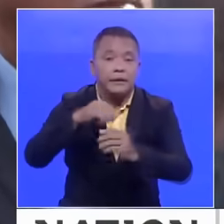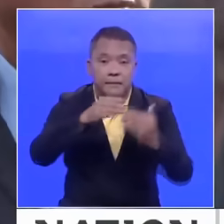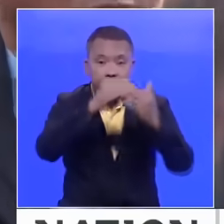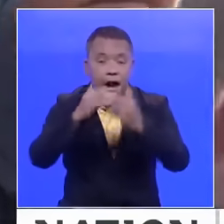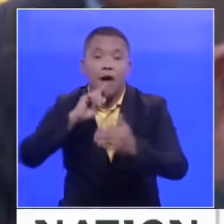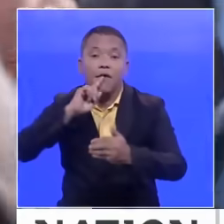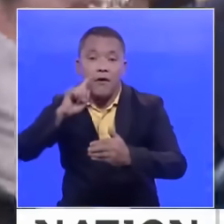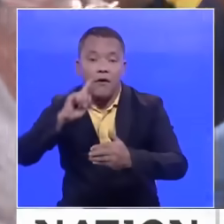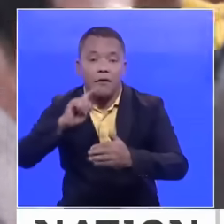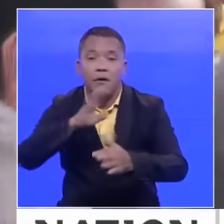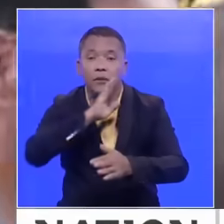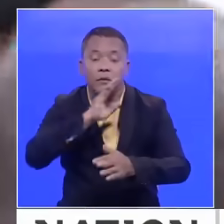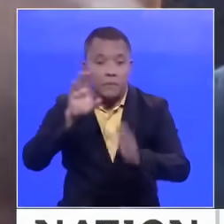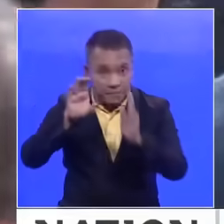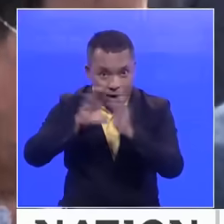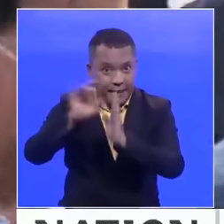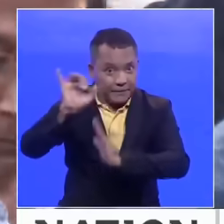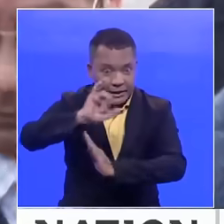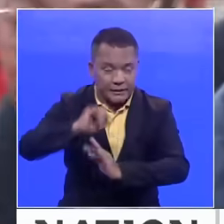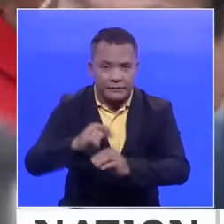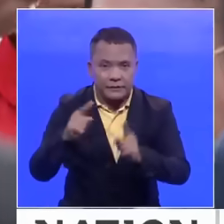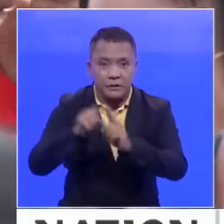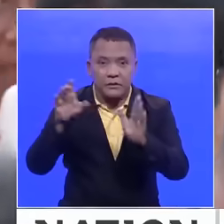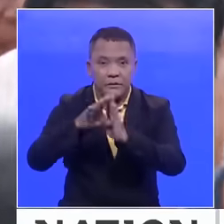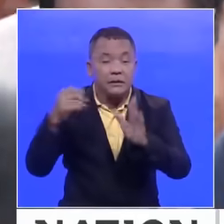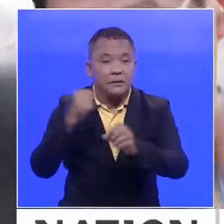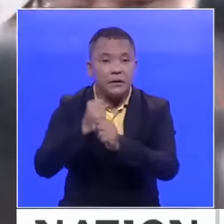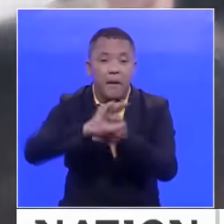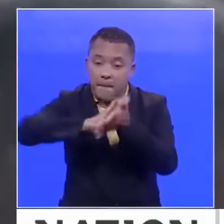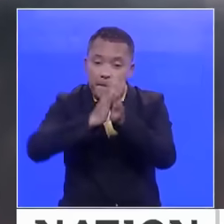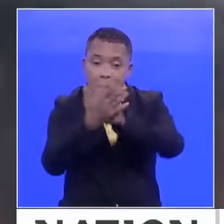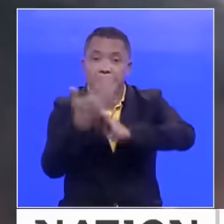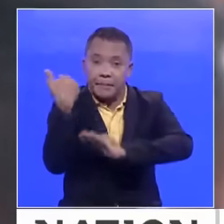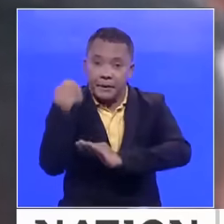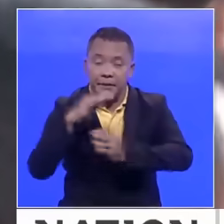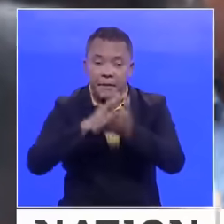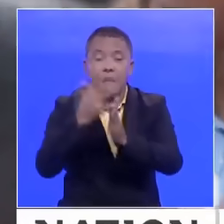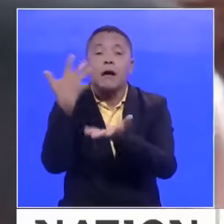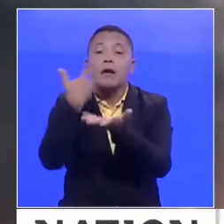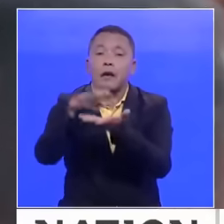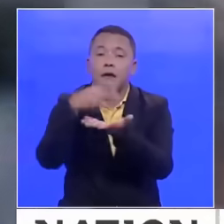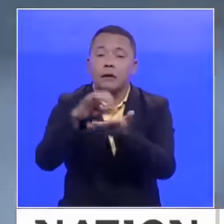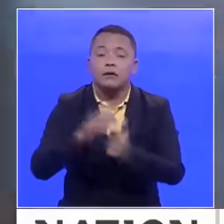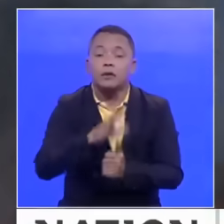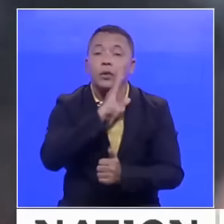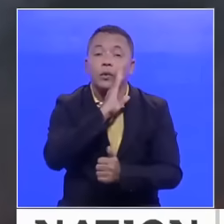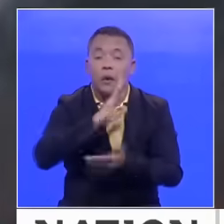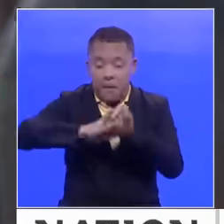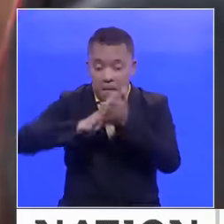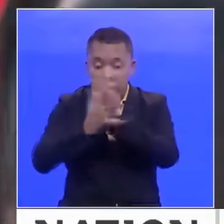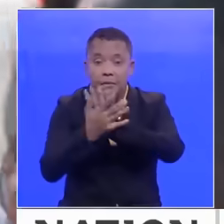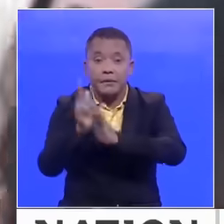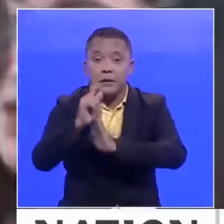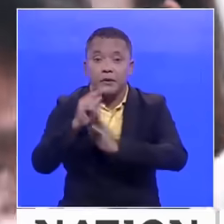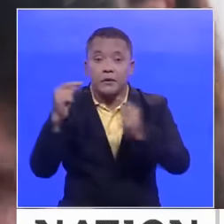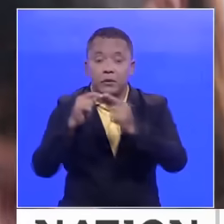ฟ้องถ้ามันยังไม่ถึงจริงๆนะเบอกมันยังอาจจะมีกรณีพลิกผันได้แต่เดี๋ยวผมจะเล่าให้ฟังว่ากรณีพลิกผันที่อาจจะเกิดขึ้นกับสิ่ง